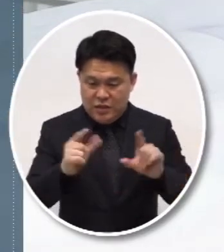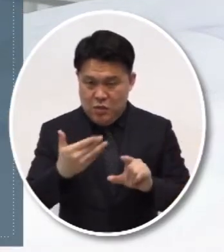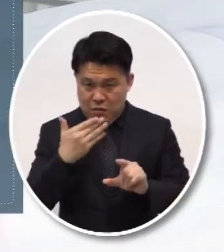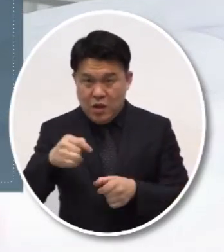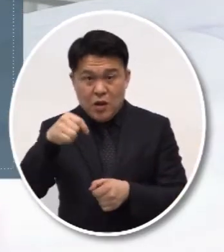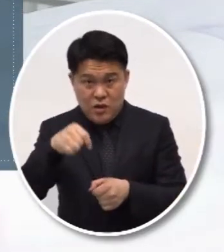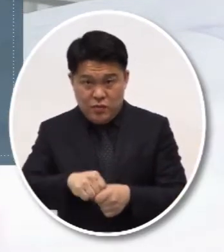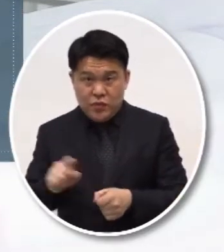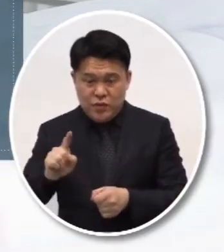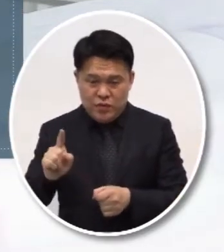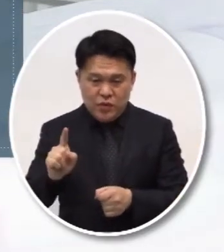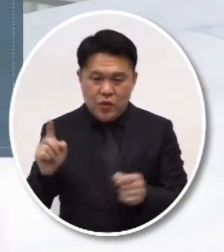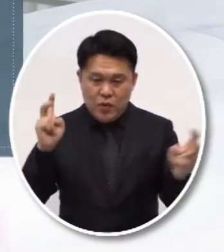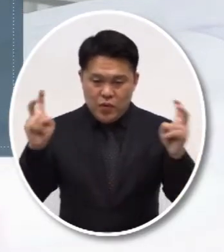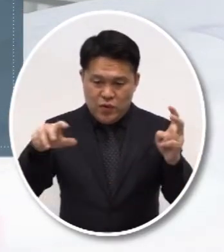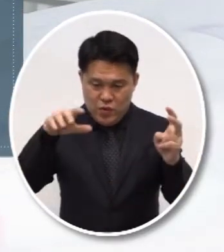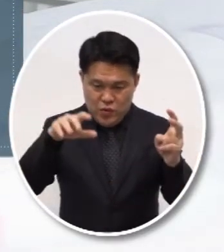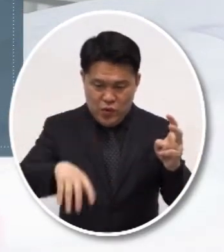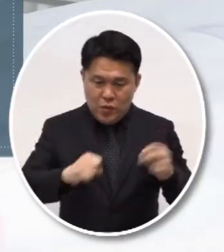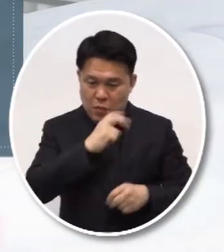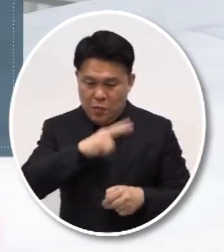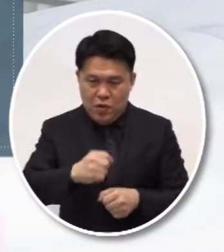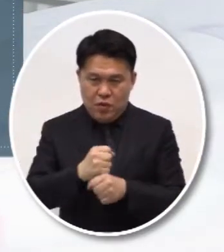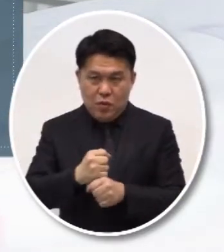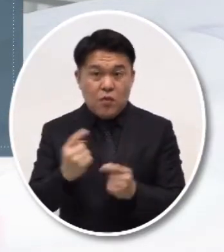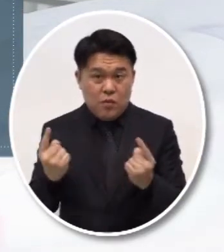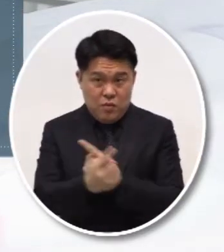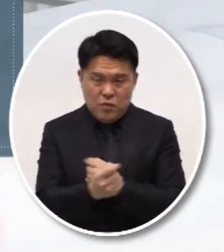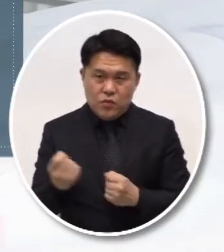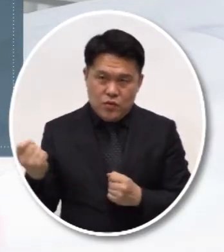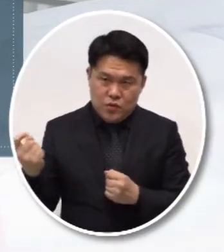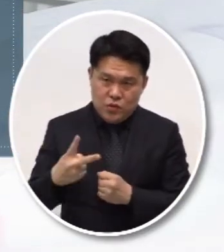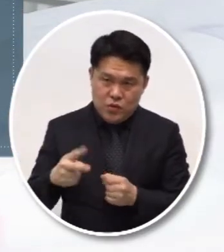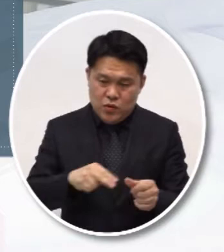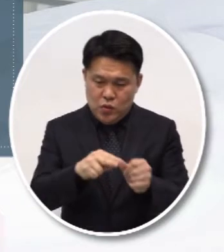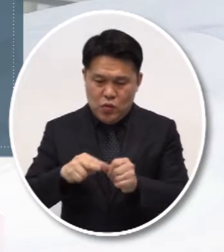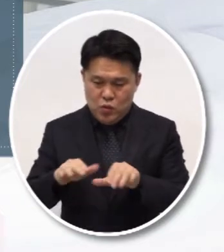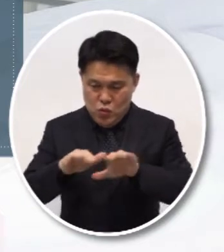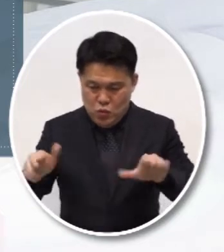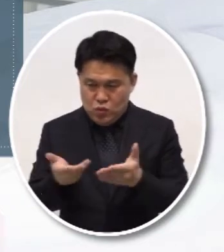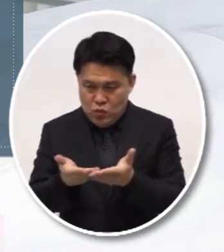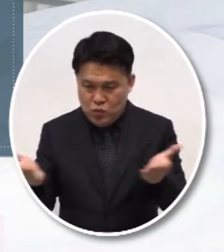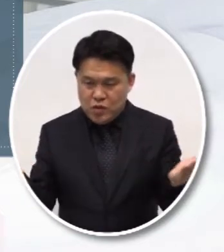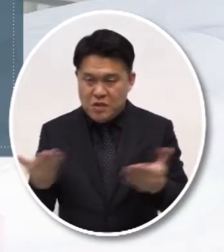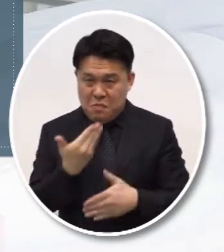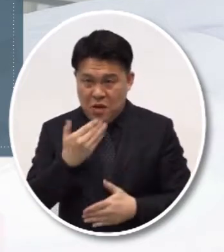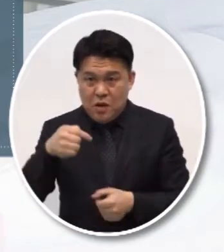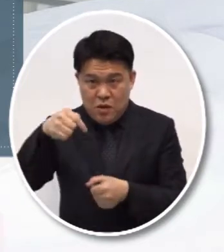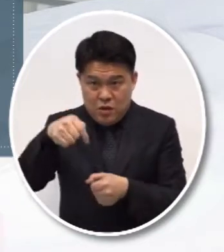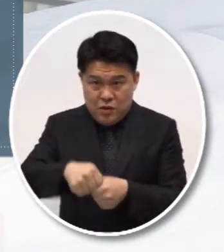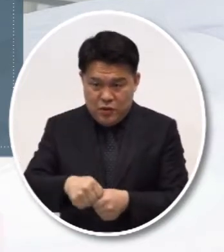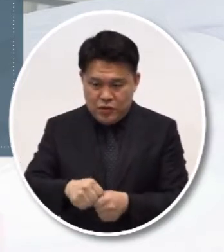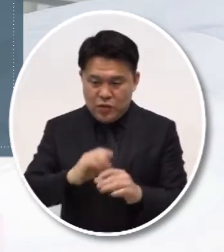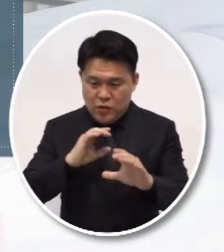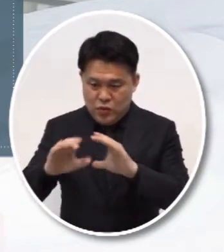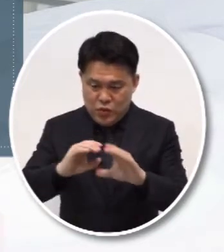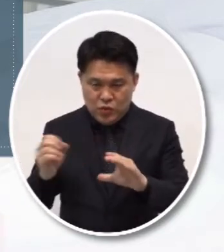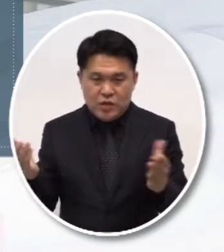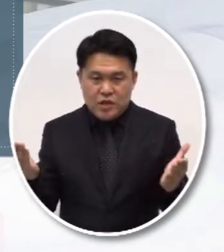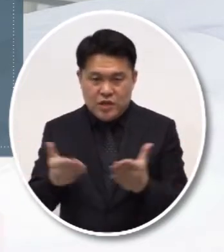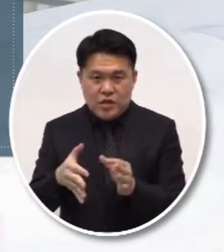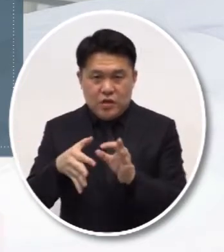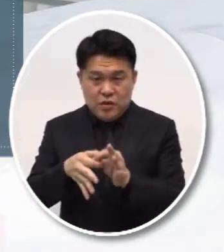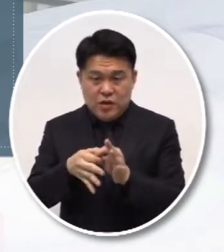가능하도록 사업장 접근성을 확보하고 동등한 정보 제공과 업무를 할 수 있도록 의사소통 및 업무